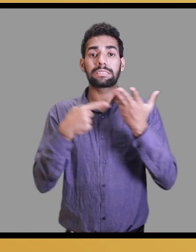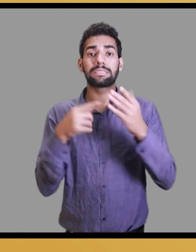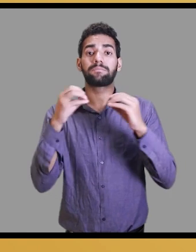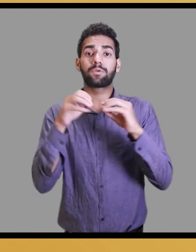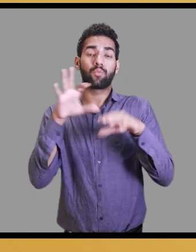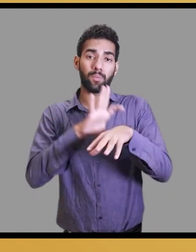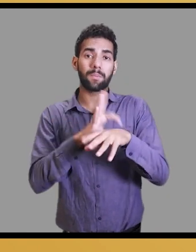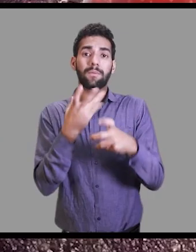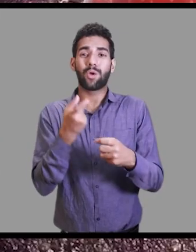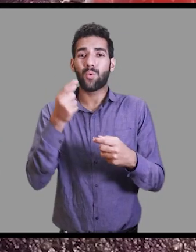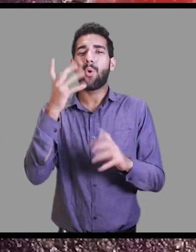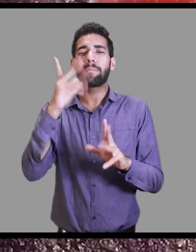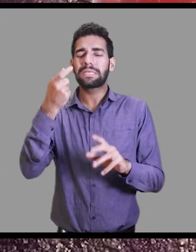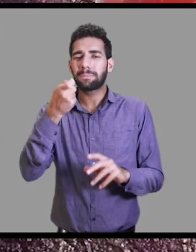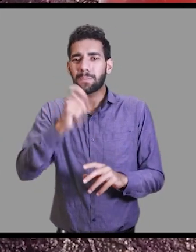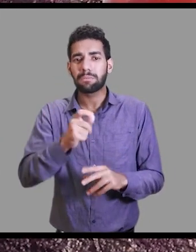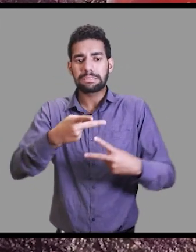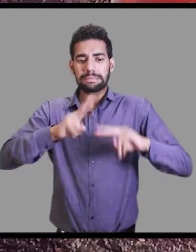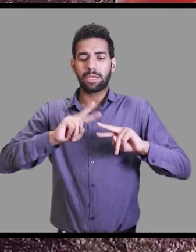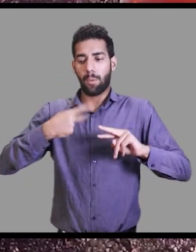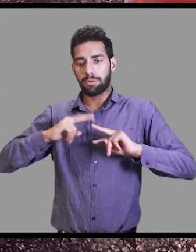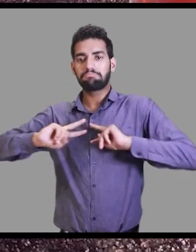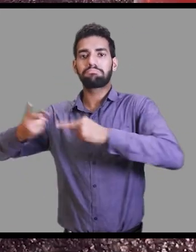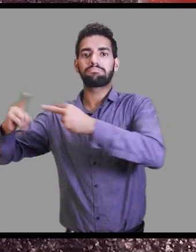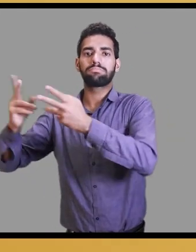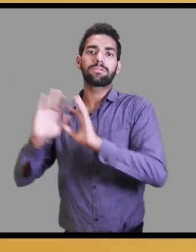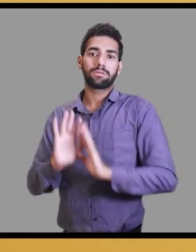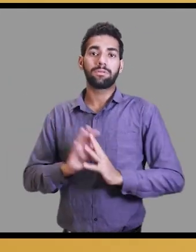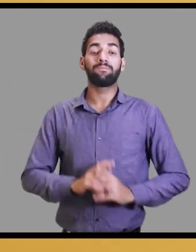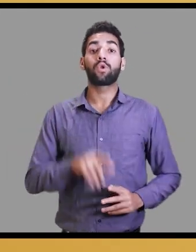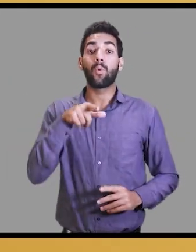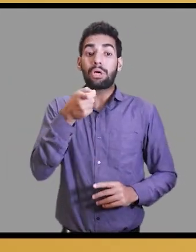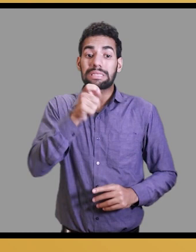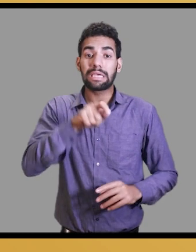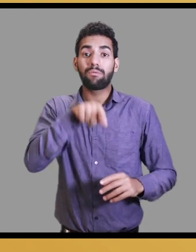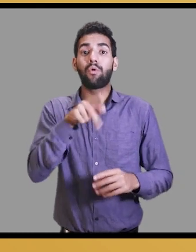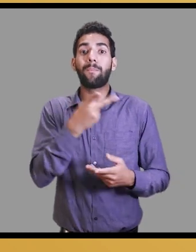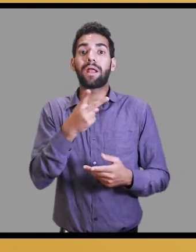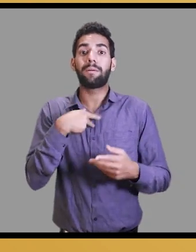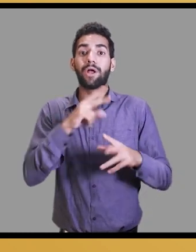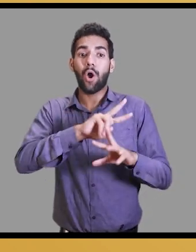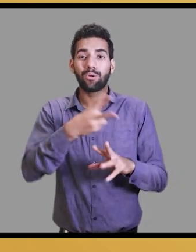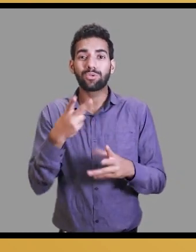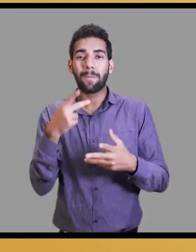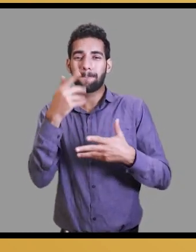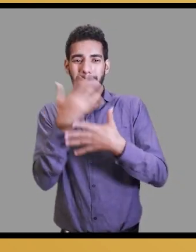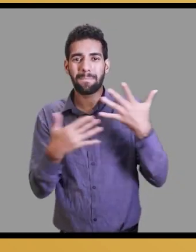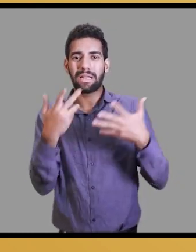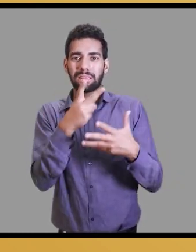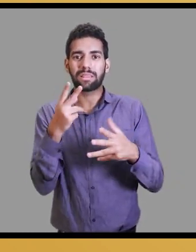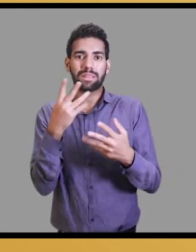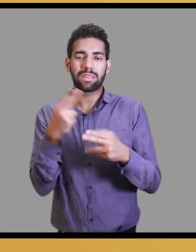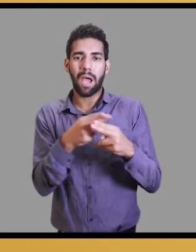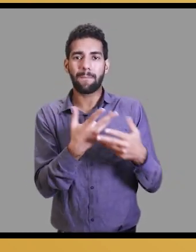ٹی بی ایک بیماری ہے جو ایک جراثیم کے ذریعے ایک انسان سے دوسرے انسان کے اندر منتقل ہوتی ہے، اور اس جراثیم کو مائکوبیکٹیریم ٹوبرکلوسس